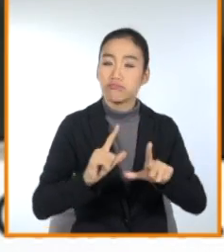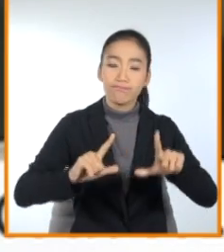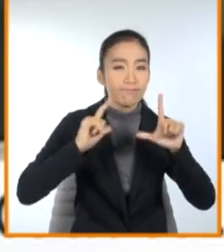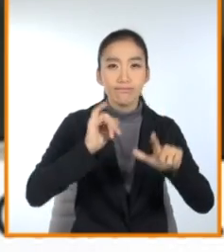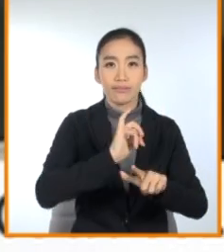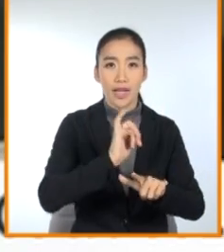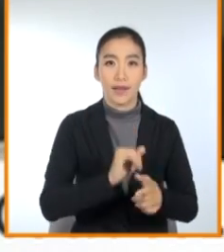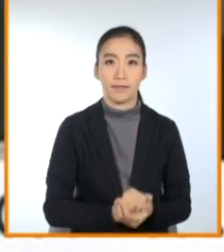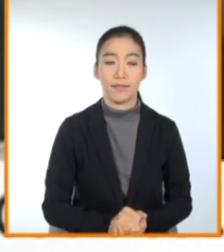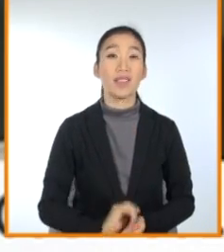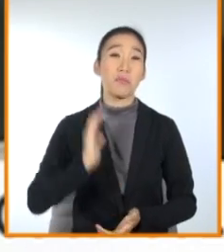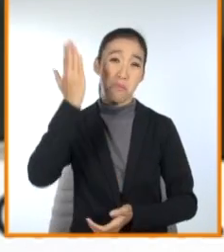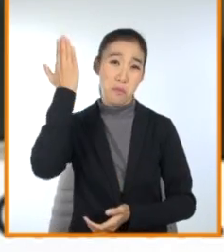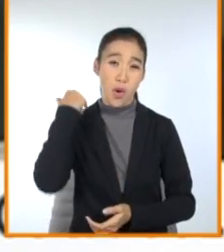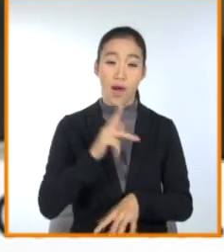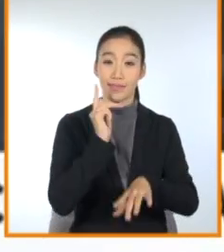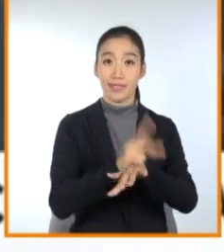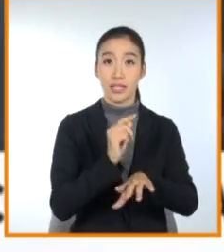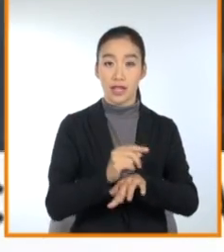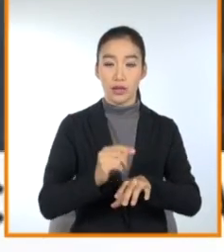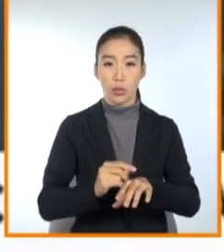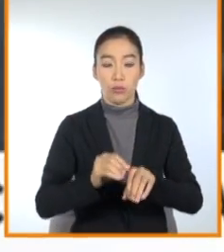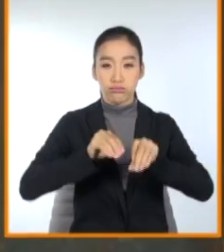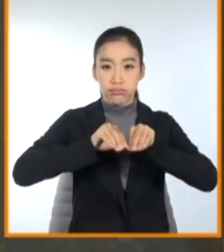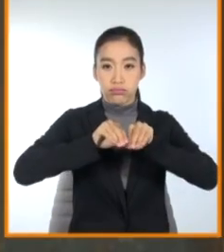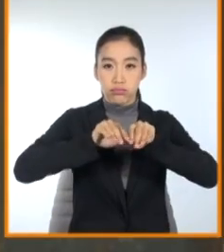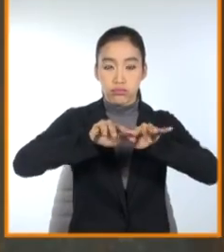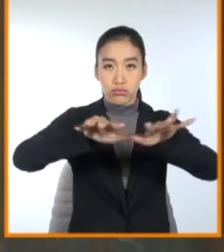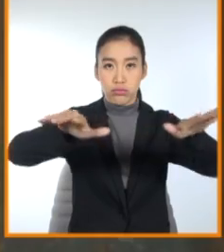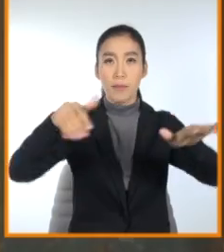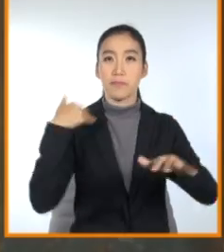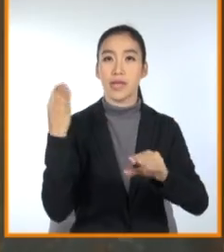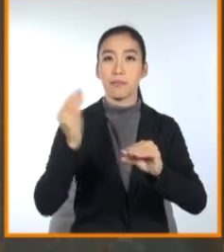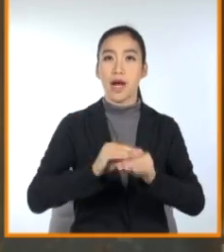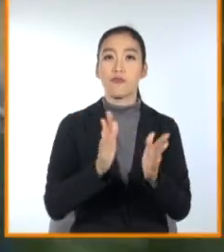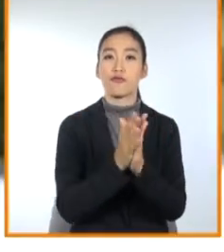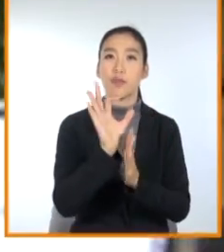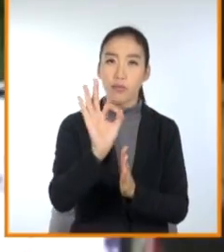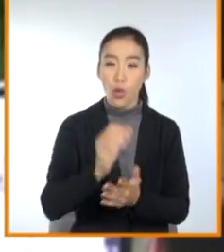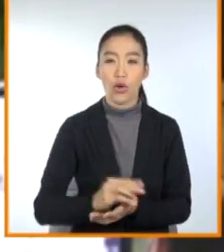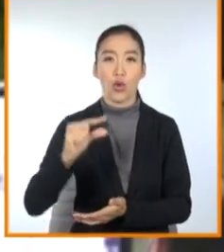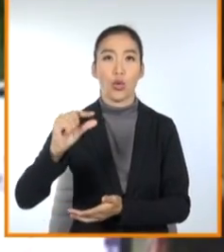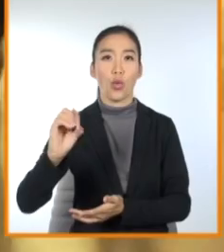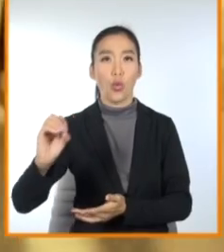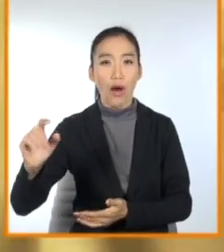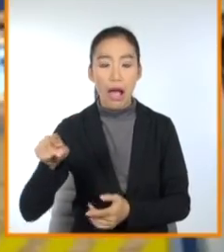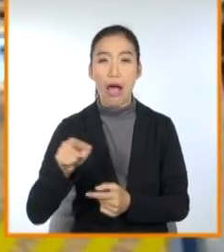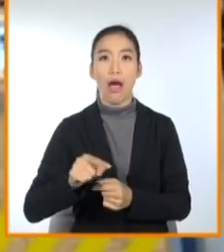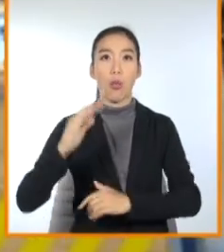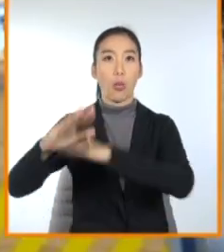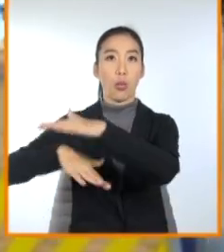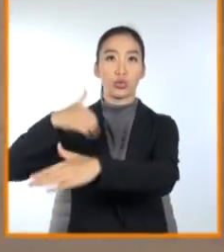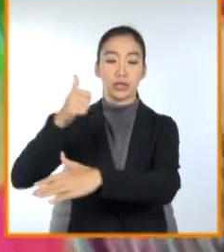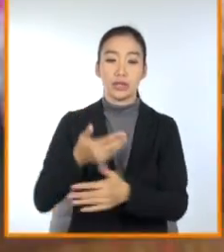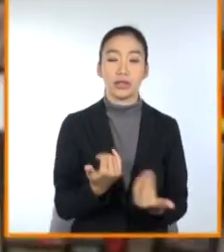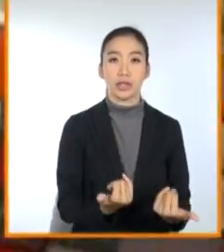าดเล็กแต่เมื่อตลาดอินเทอร์เน็ตขยายใหญ่ขึ้นเว็บไซต์อย่าง Facebook และ Google ก็กลับมาบดบังความเจริญจรัสของ Yahoo โดย